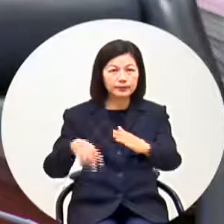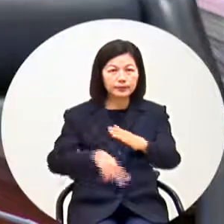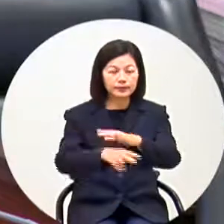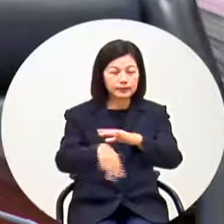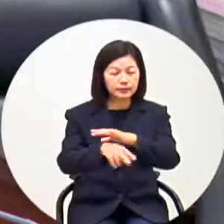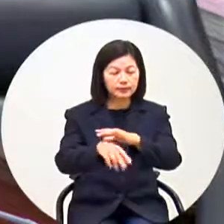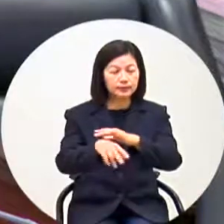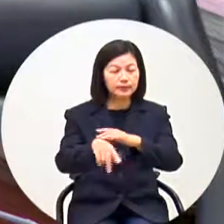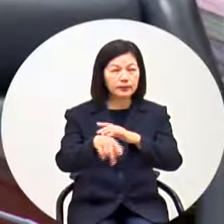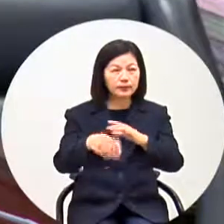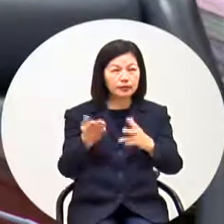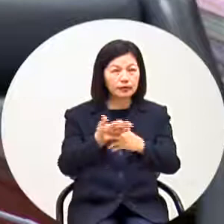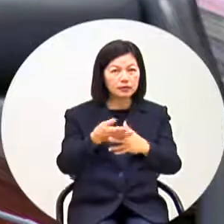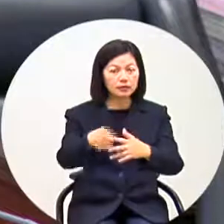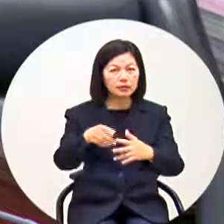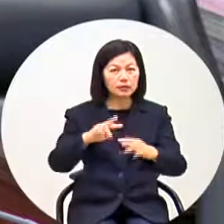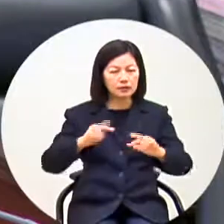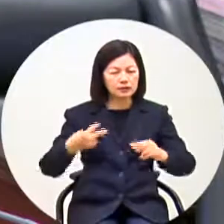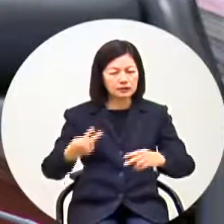那现在又重新找